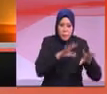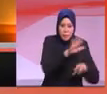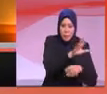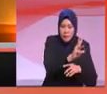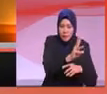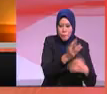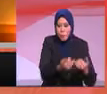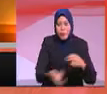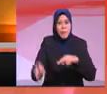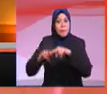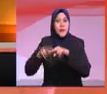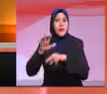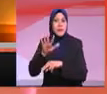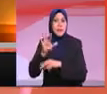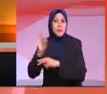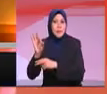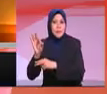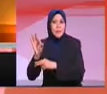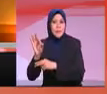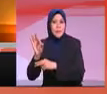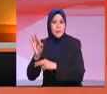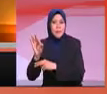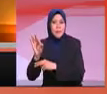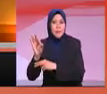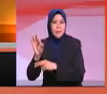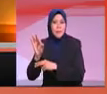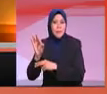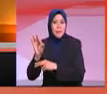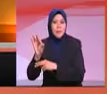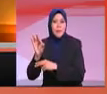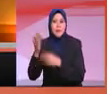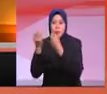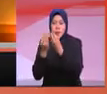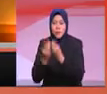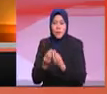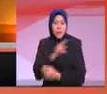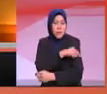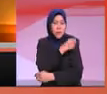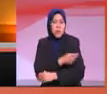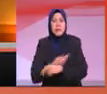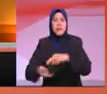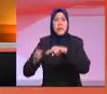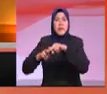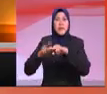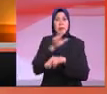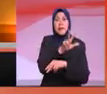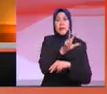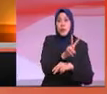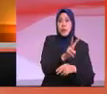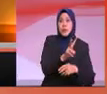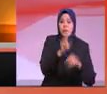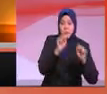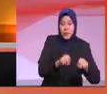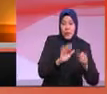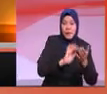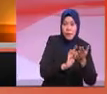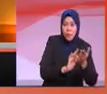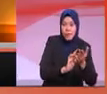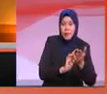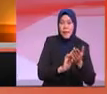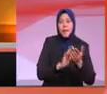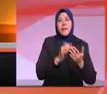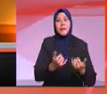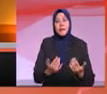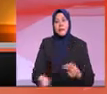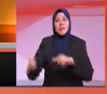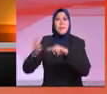kepada 59 dan seterusnya ya. Lihat bilangan hospital meningkat kepada 32 yang boleh merawat dan seterusnya